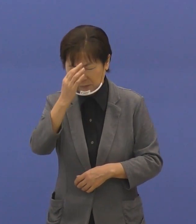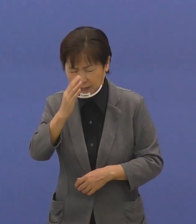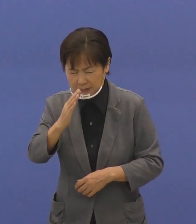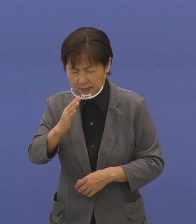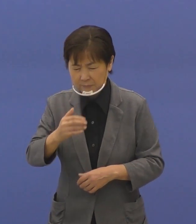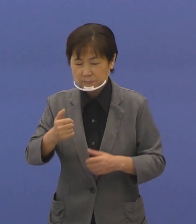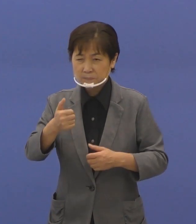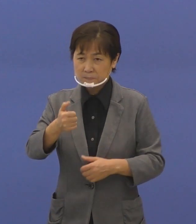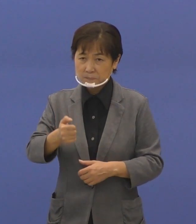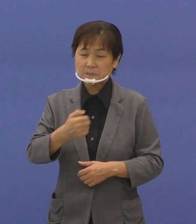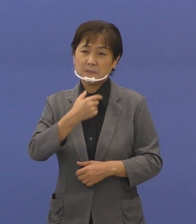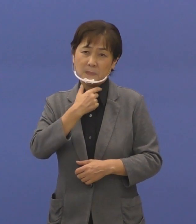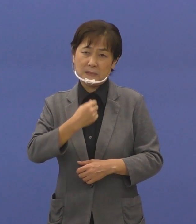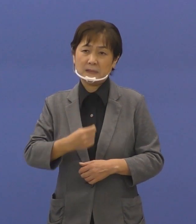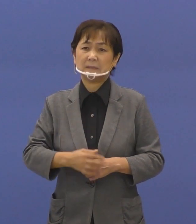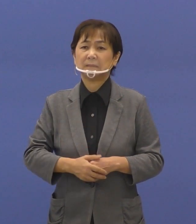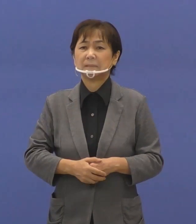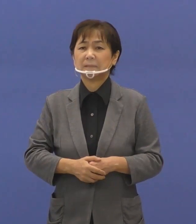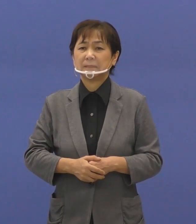そして